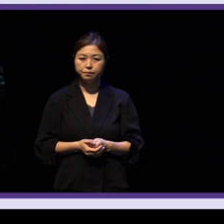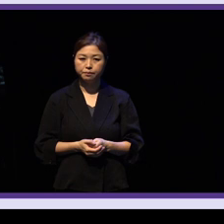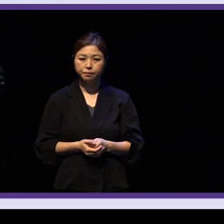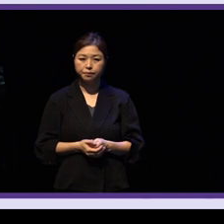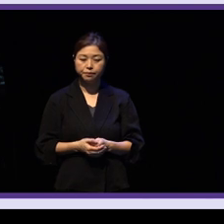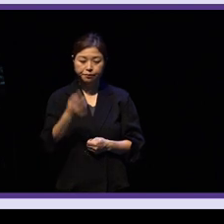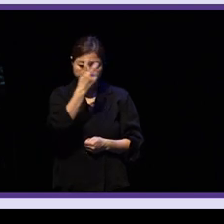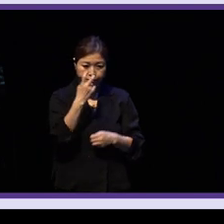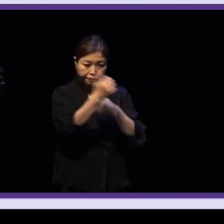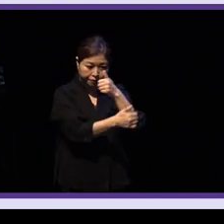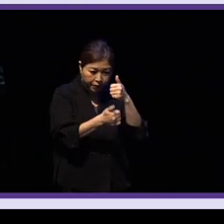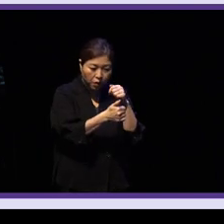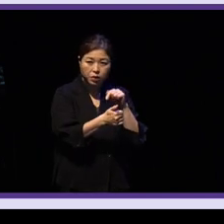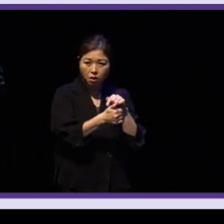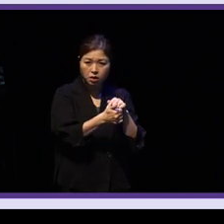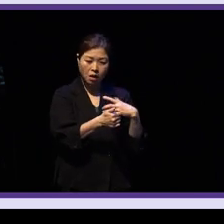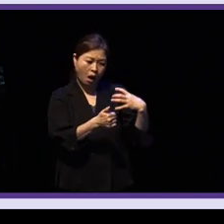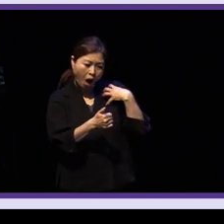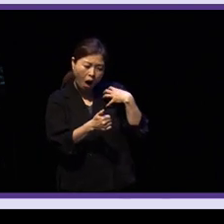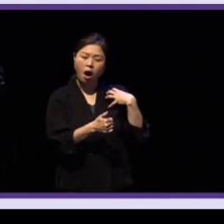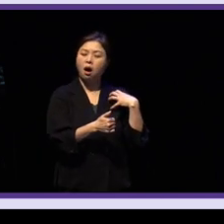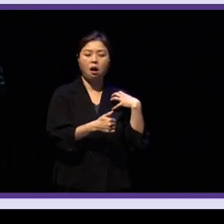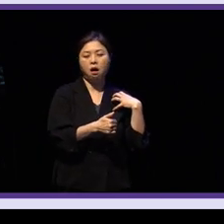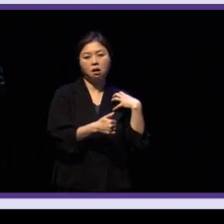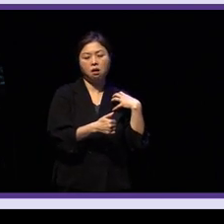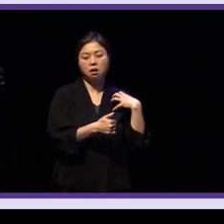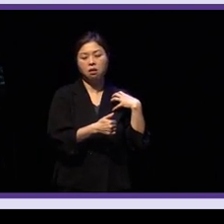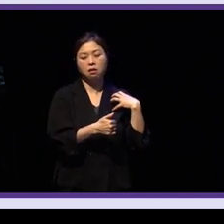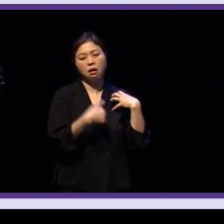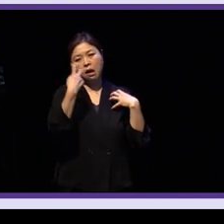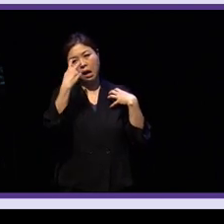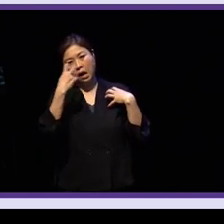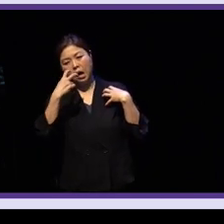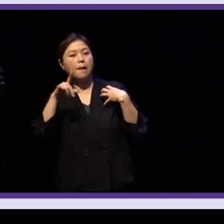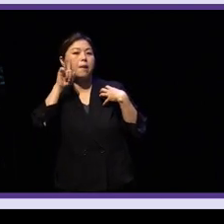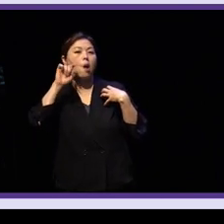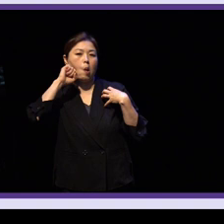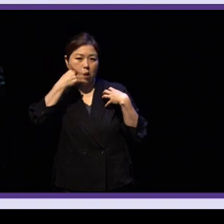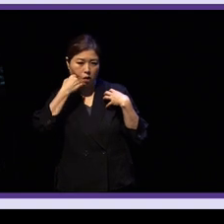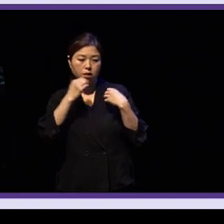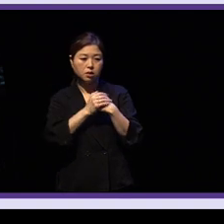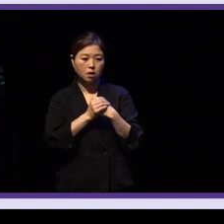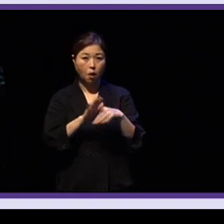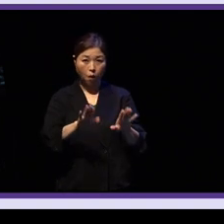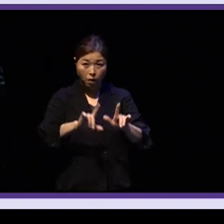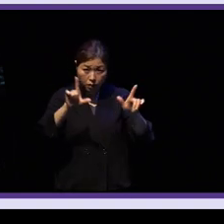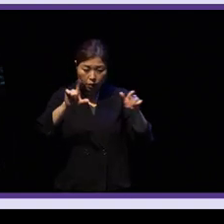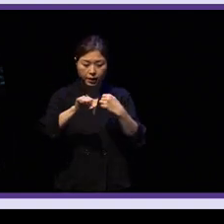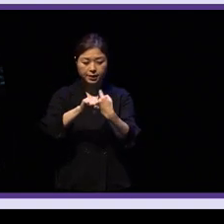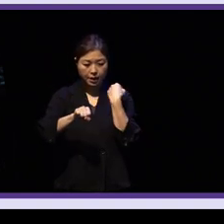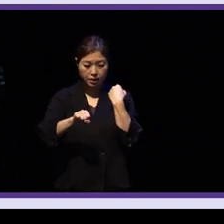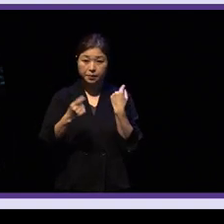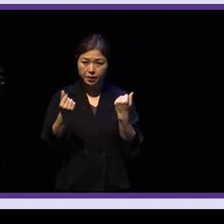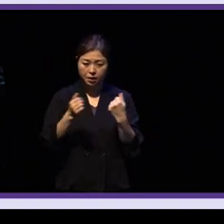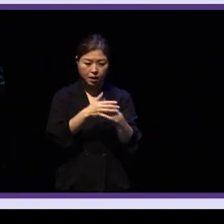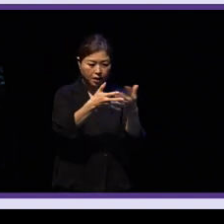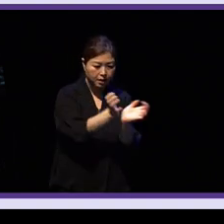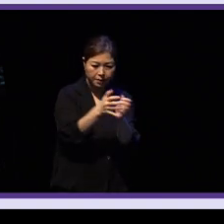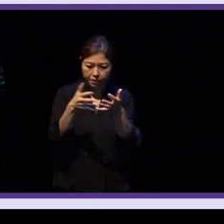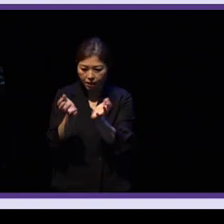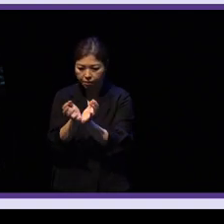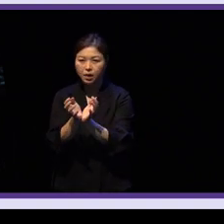동일심의원에서 다 소화기가 물리적으로 힘든 부분이 예상이 돼서 올해도 작년과 같이 좀 복수에 분과 체제로